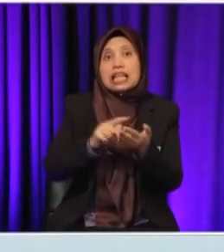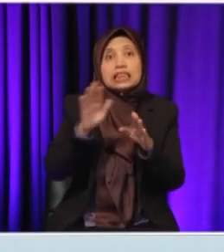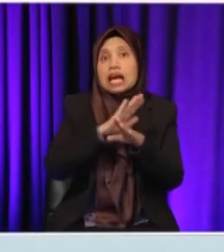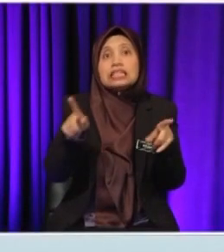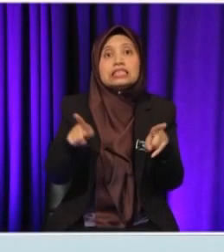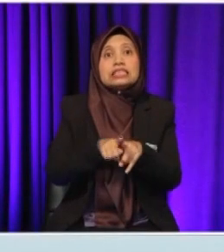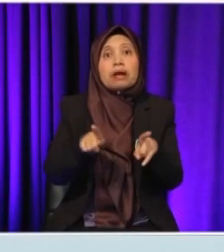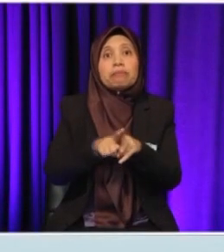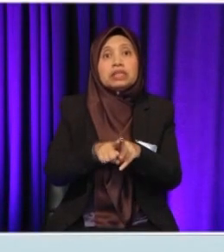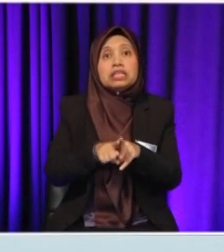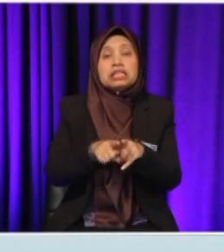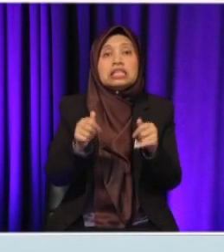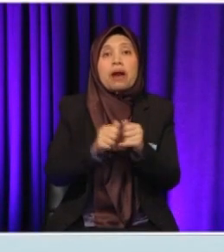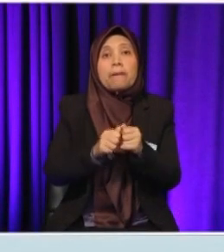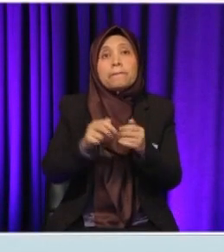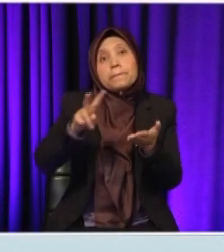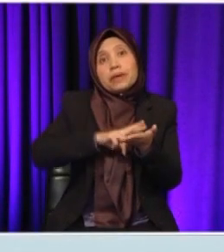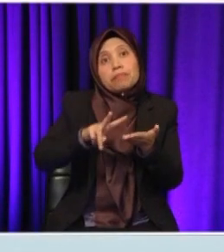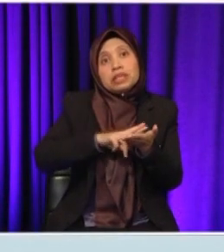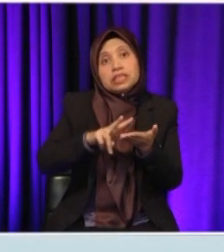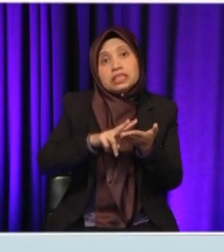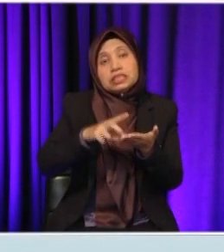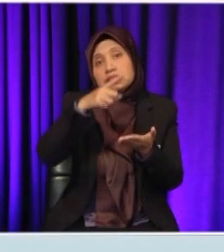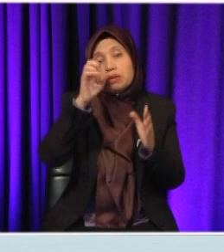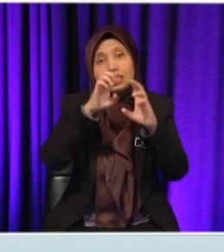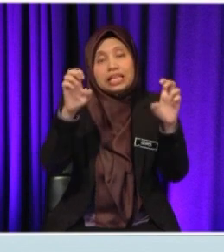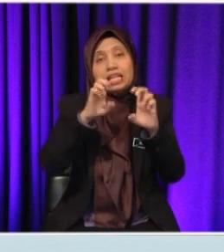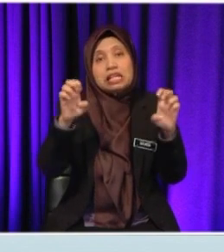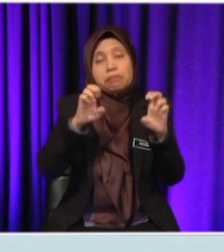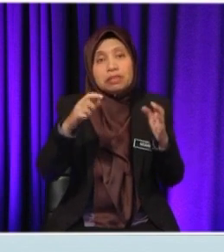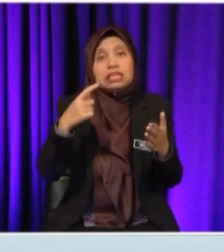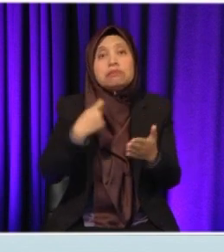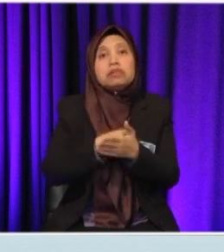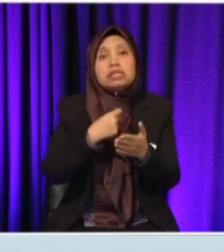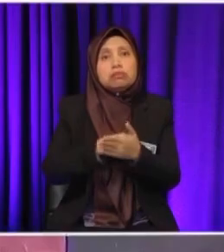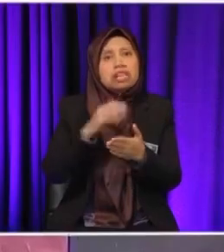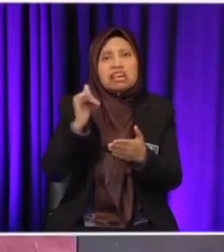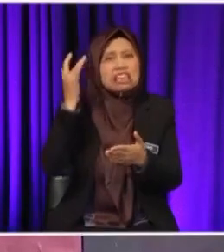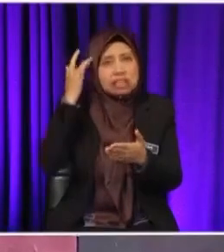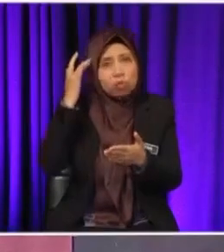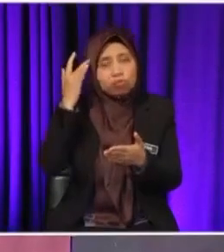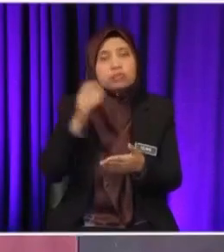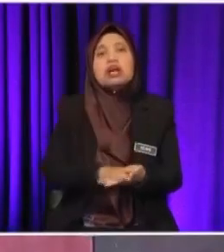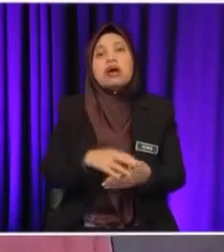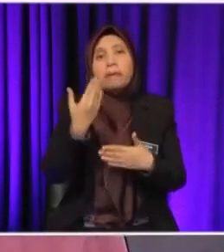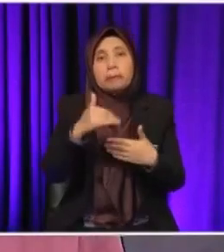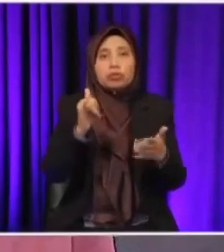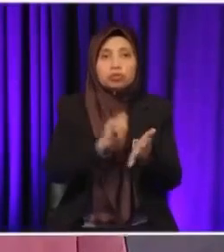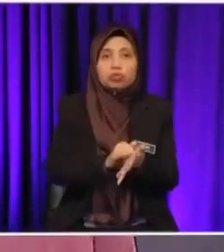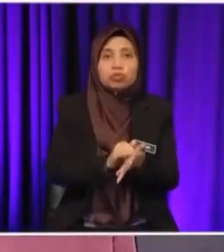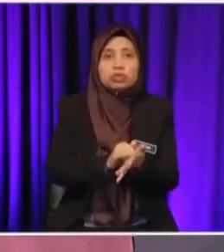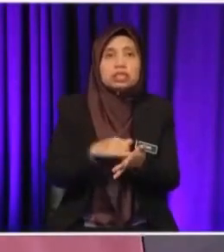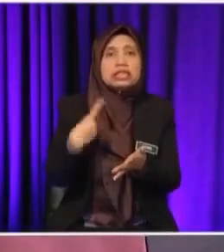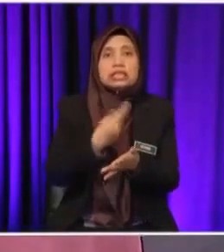sama dengan diduga oleh pembaca sebab dia adalah elemen yang tiba-tiba dimasukkan yang tidak dijangka-jangka. Okey, kemudian kita